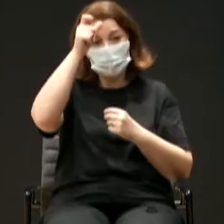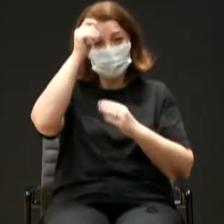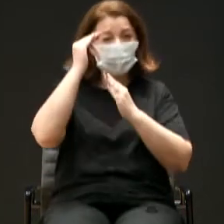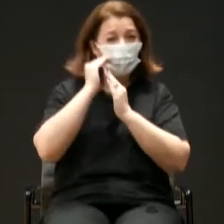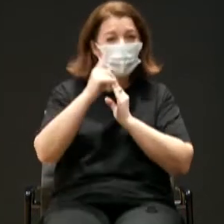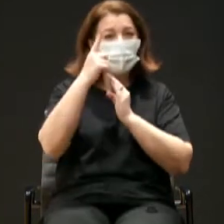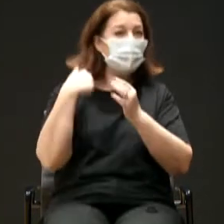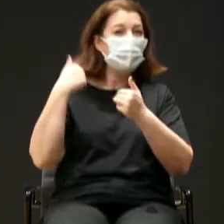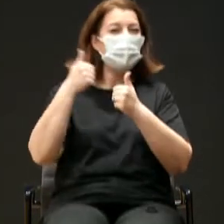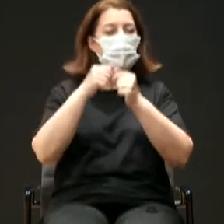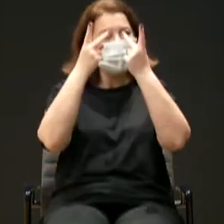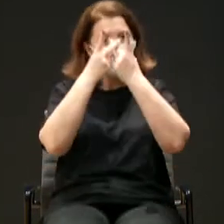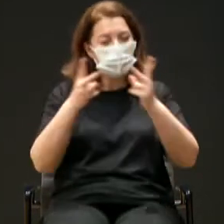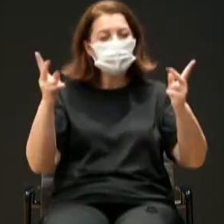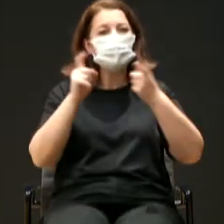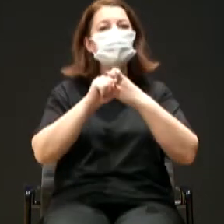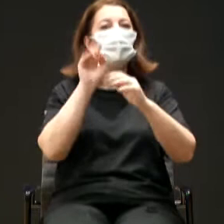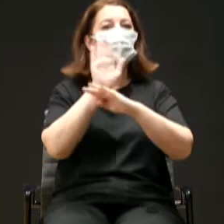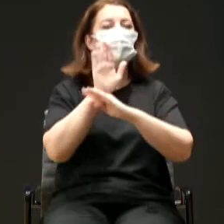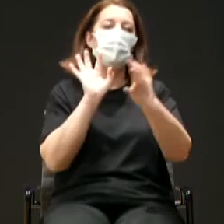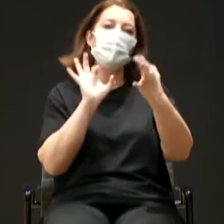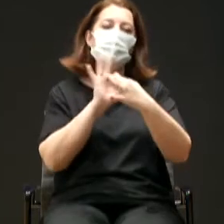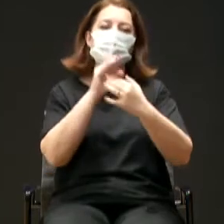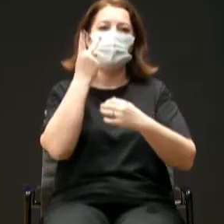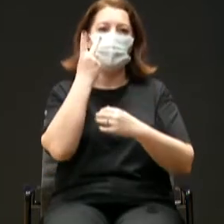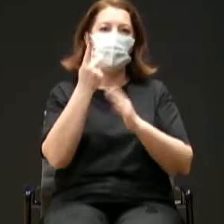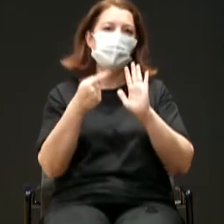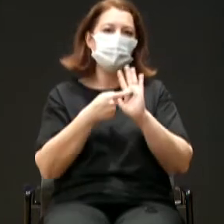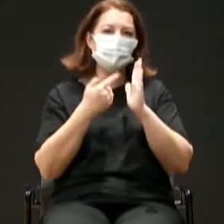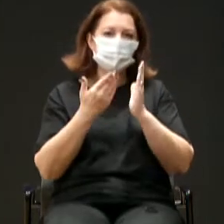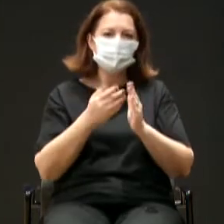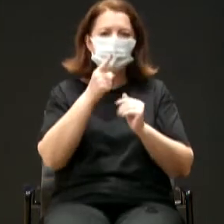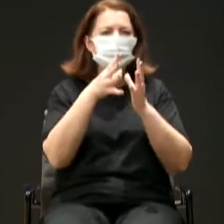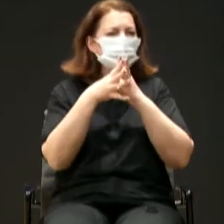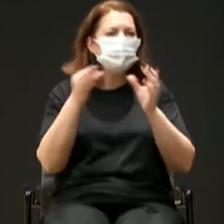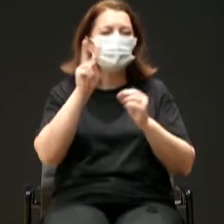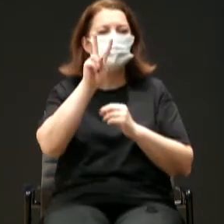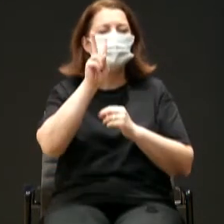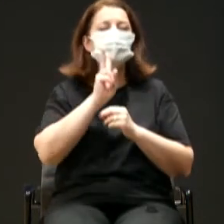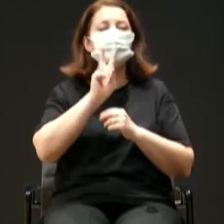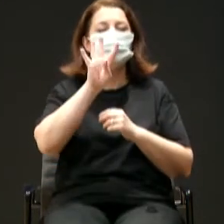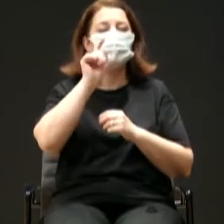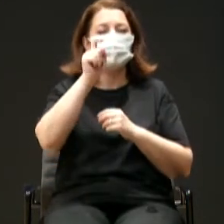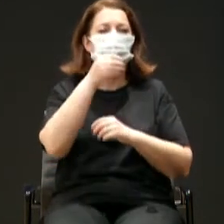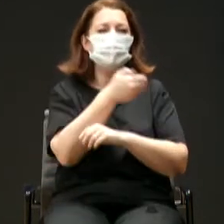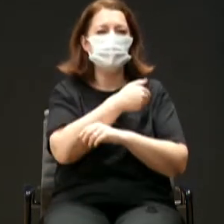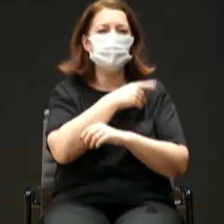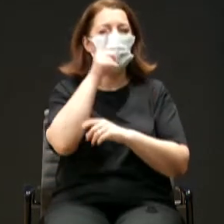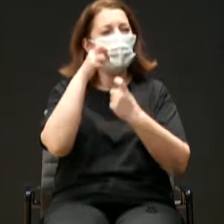daha bağımsızlığa ve demokrasiye bağlılığını gösterdi. O gece kaybettiğimiz 249 vatandaşımızı